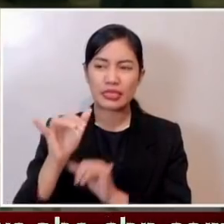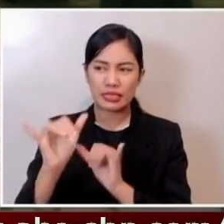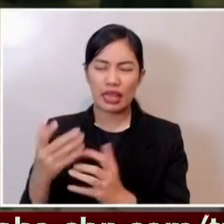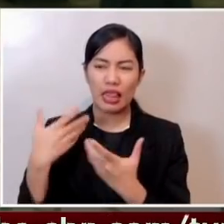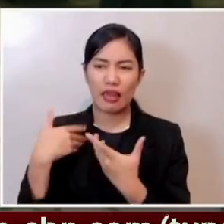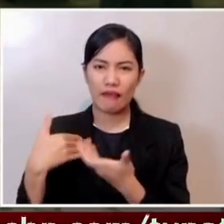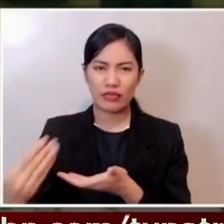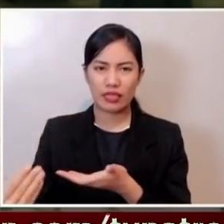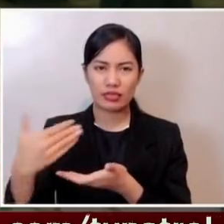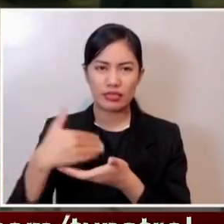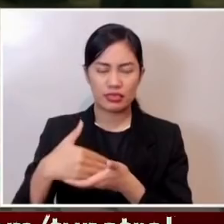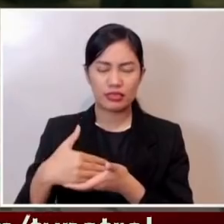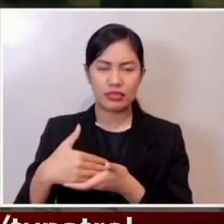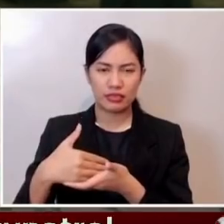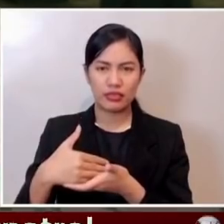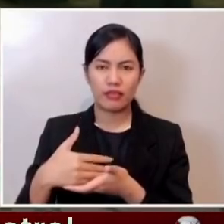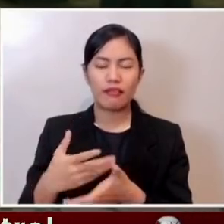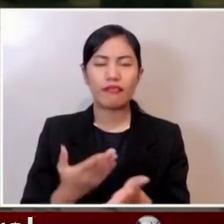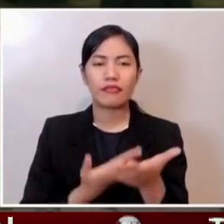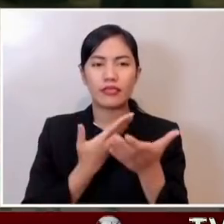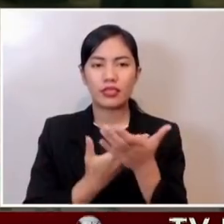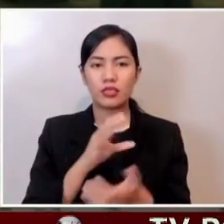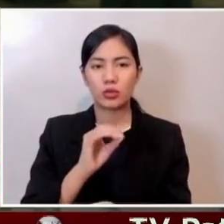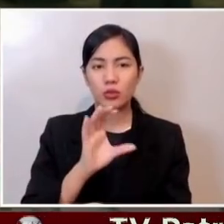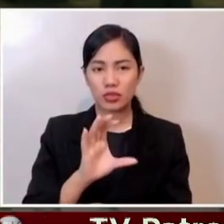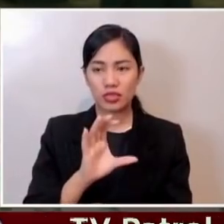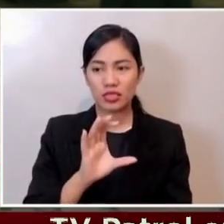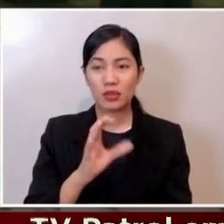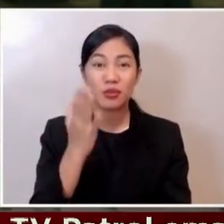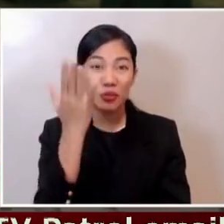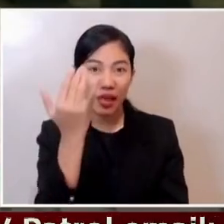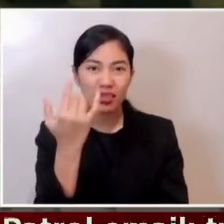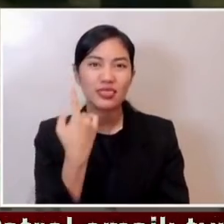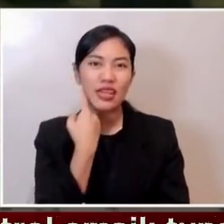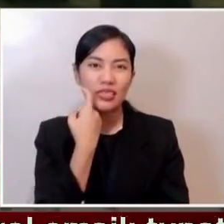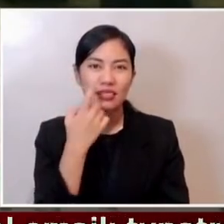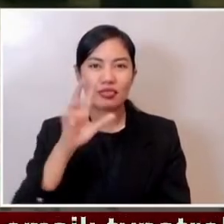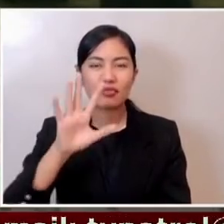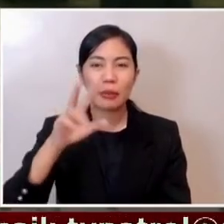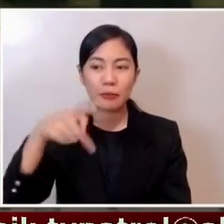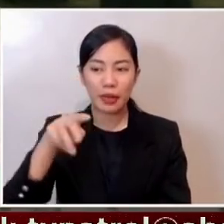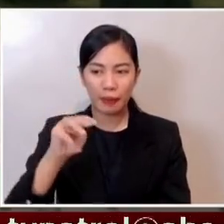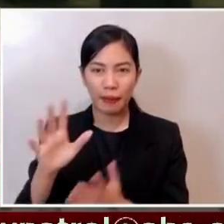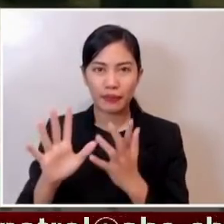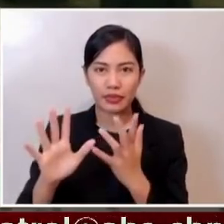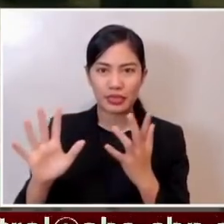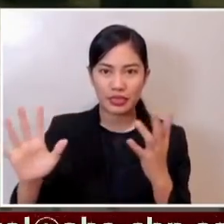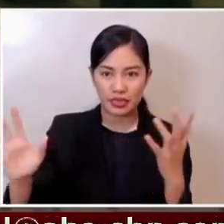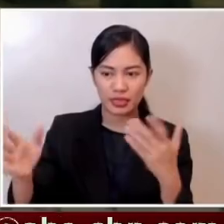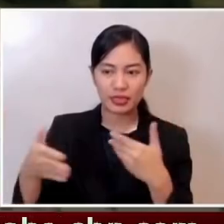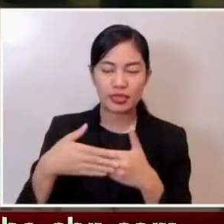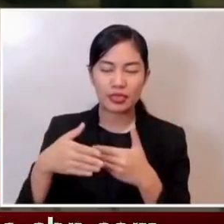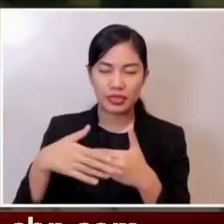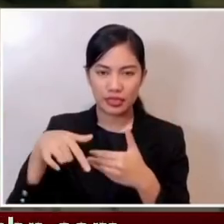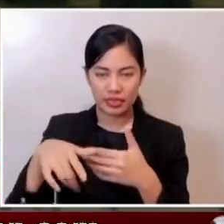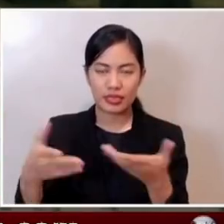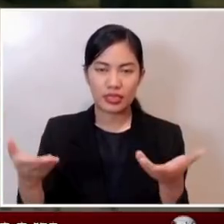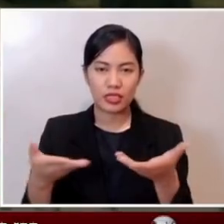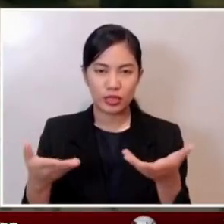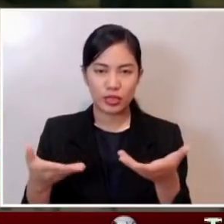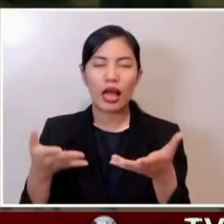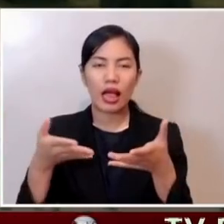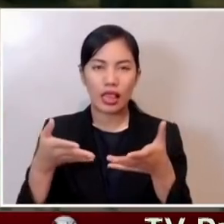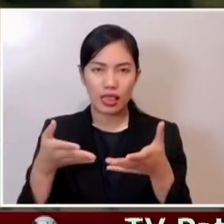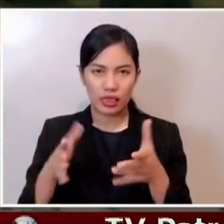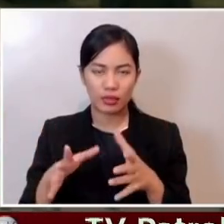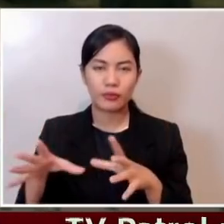ng COC. Dahil as long as nasa pila ka at nasa vicinity ka, no, 30 metro mula sa pila, pumapayag pa rin sila maghain ka.